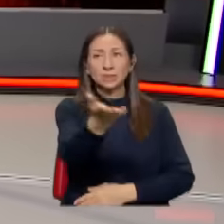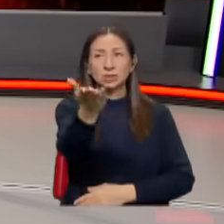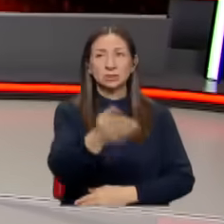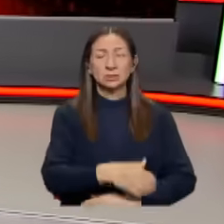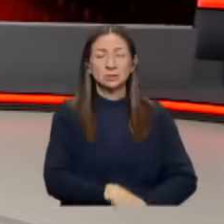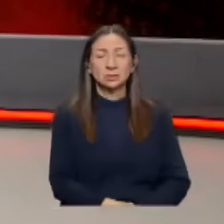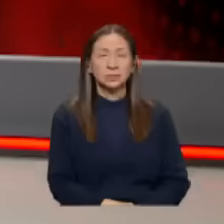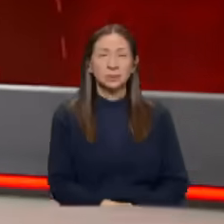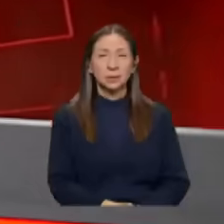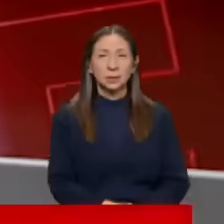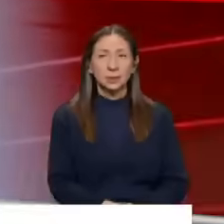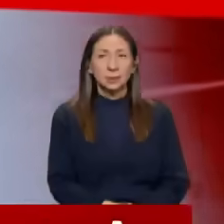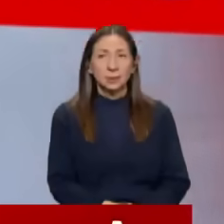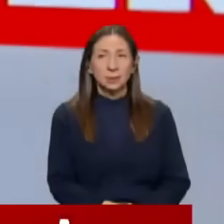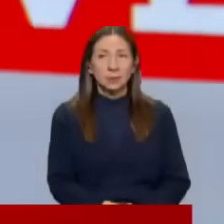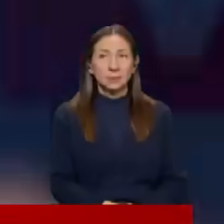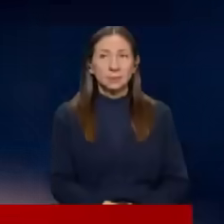vermişler.